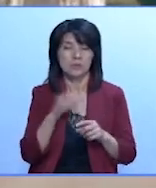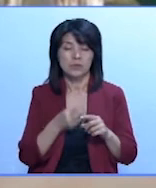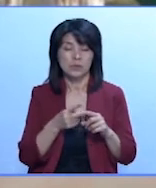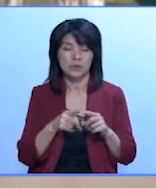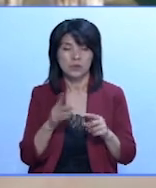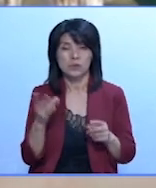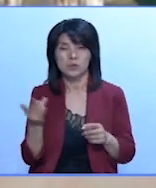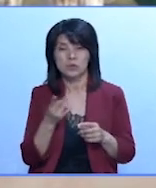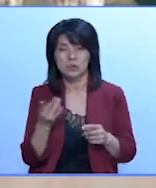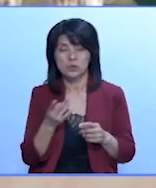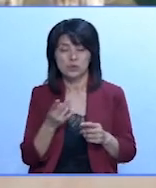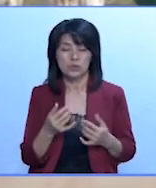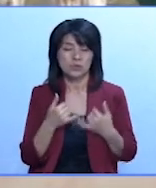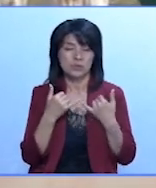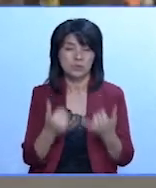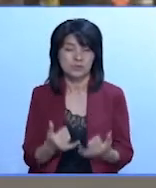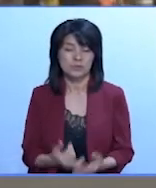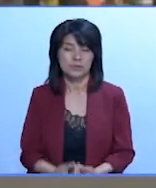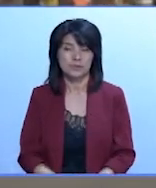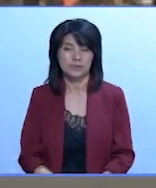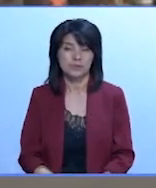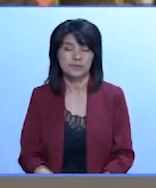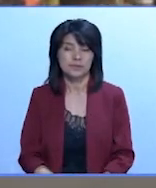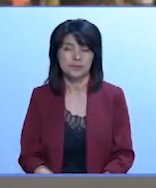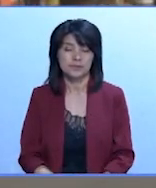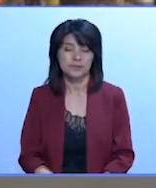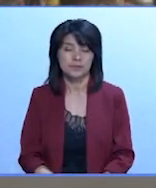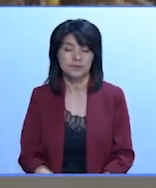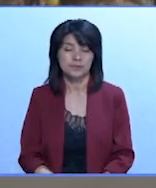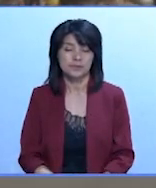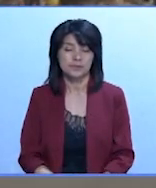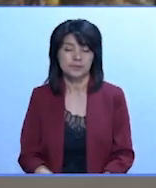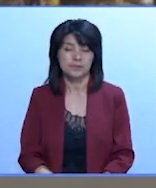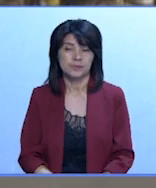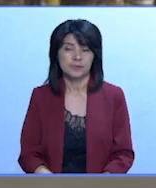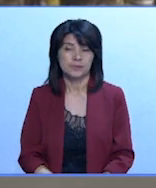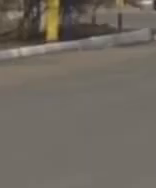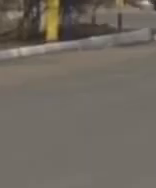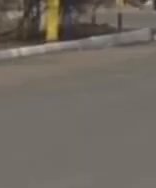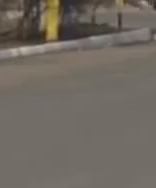елді мекендерді абаттандыруға бағытталған. Самал Қалиқызы, Ертіс ақпарат, арнайы Ақсу қаласынан.